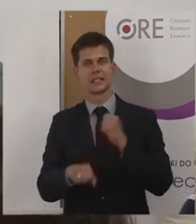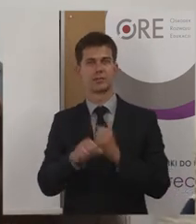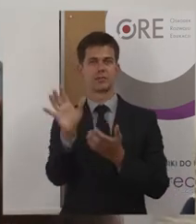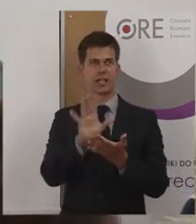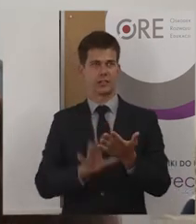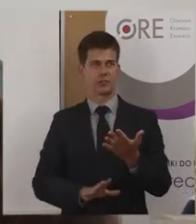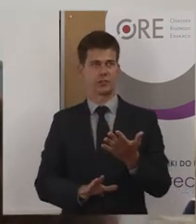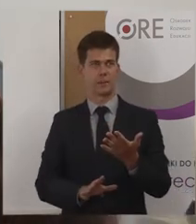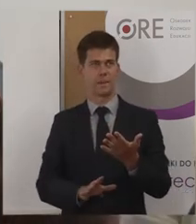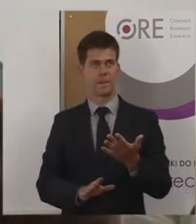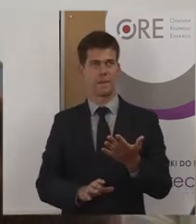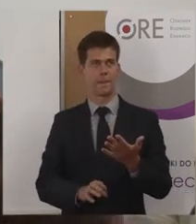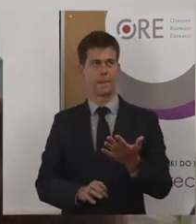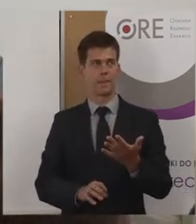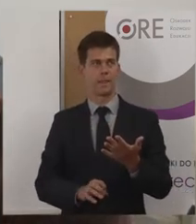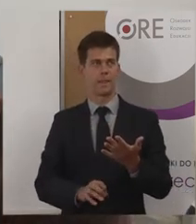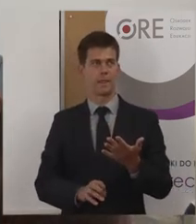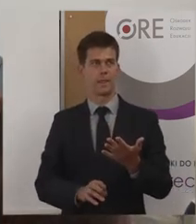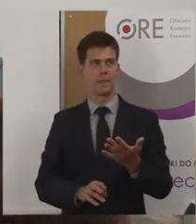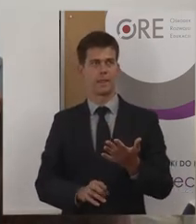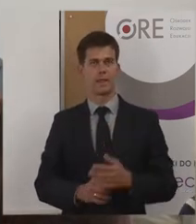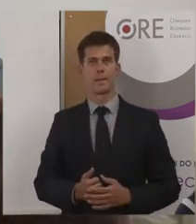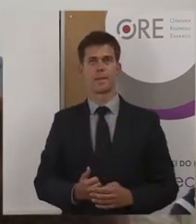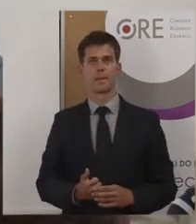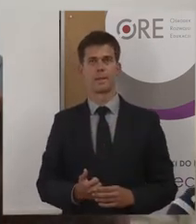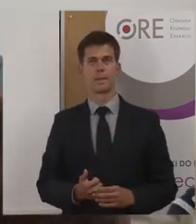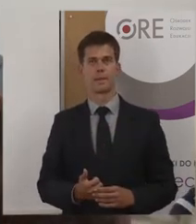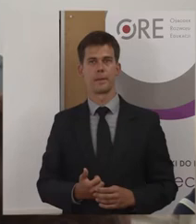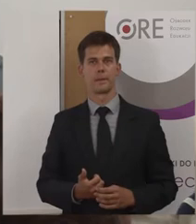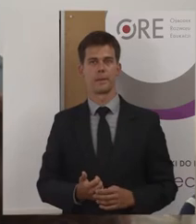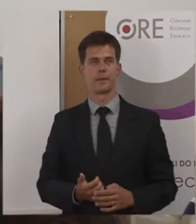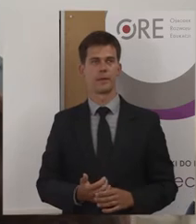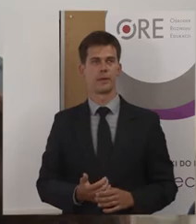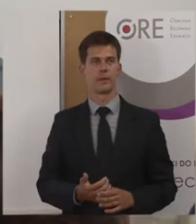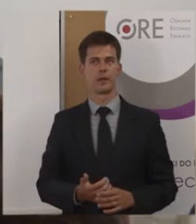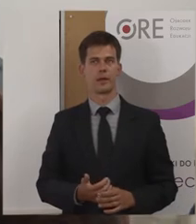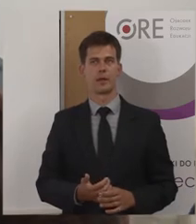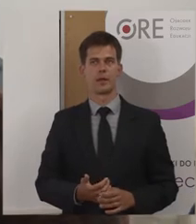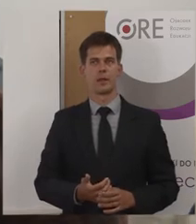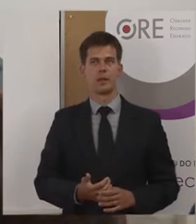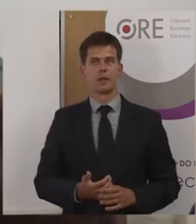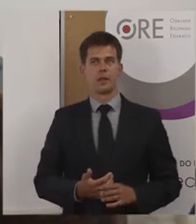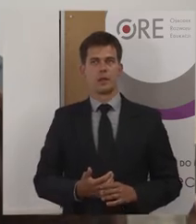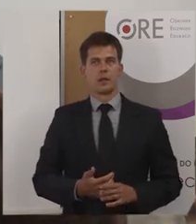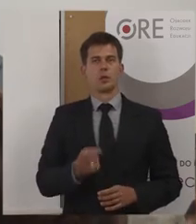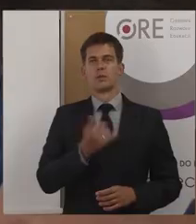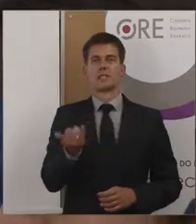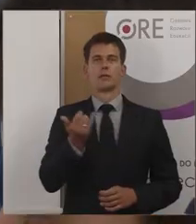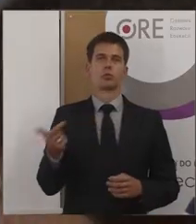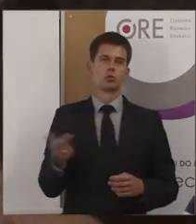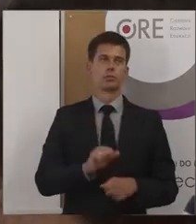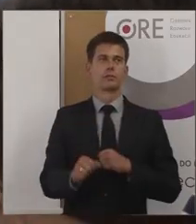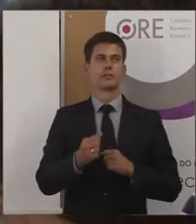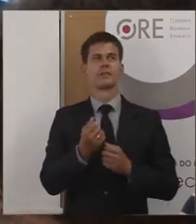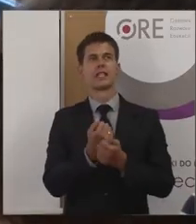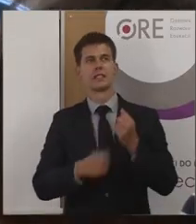to znaczy pobranie czegoś, co jest przygotowane, sformatowane do Braille'a, no bo inaczej to jest nagranie tekstu, który jest do odsłuchania, co nie jest